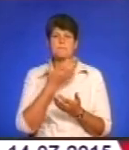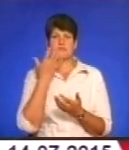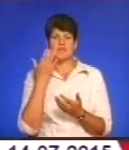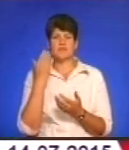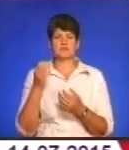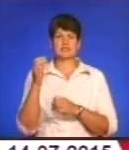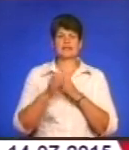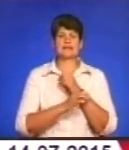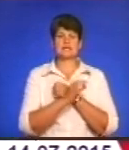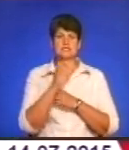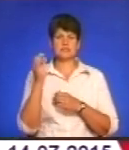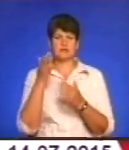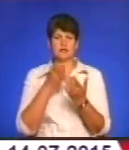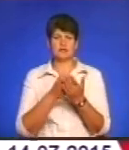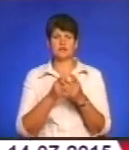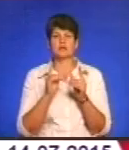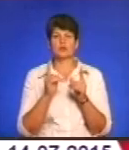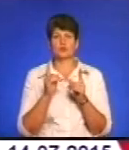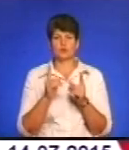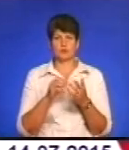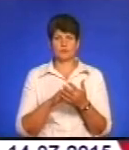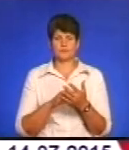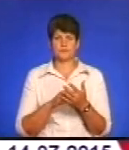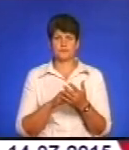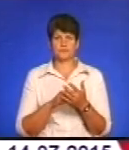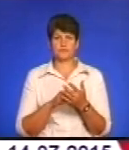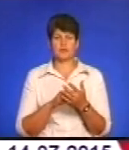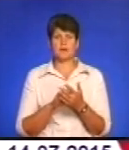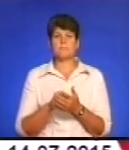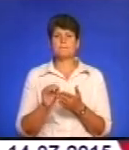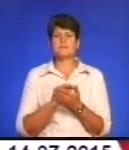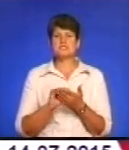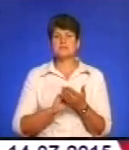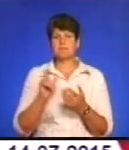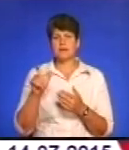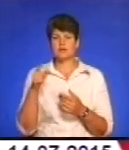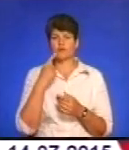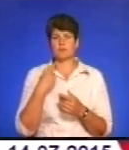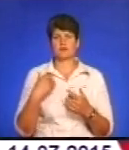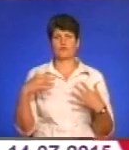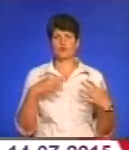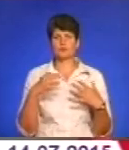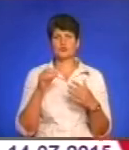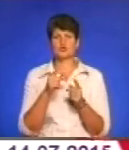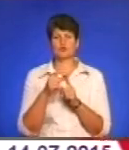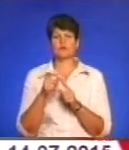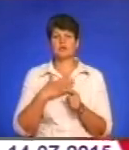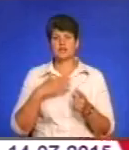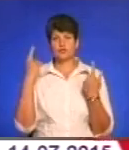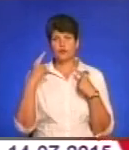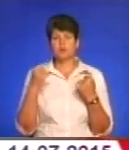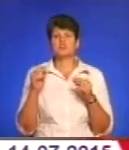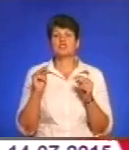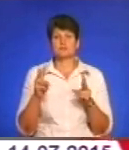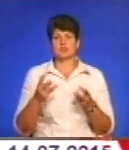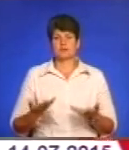продіраю наскрізь лук лише одного амура. Письменники розповідають: ми воюємо словом. Наші твори – це те, чим ми нині